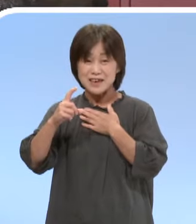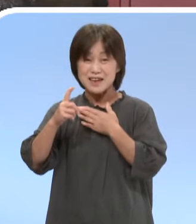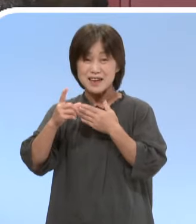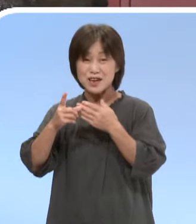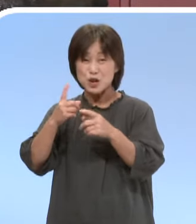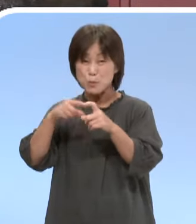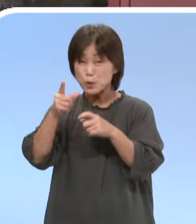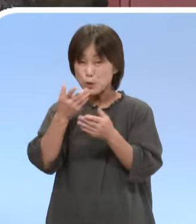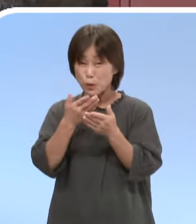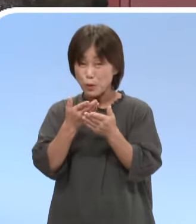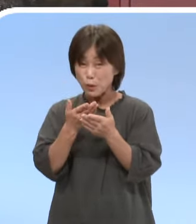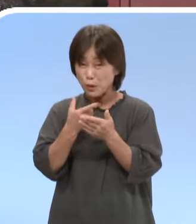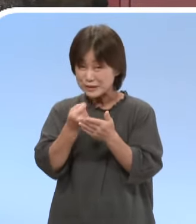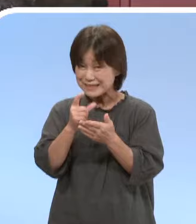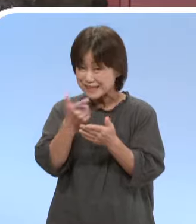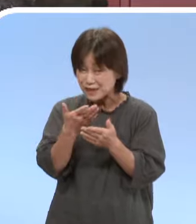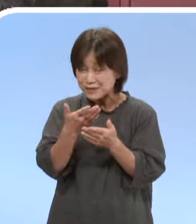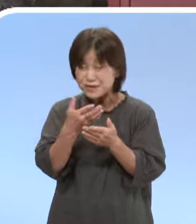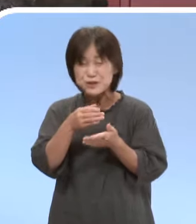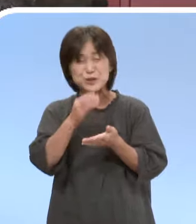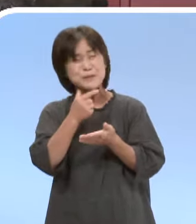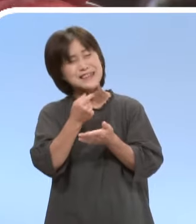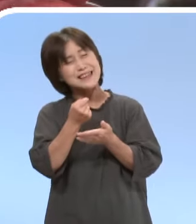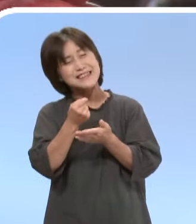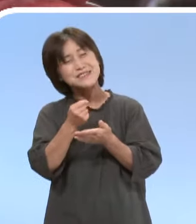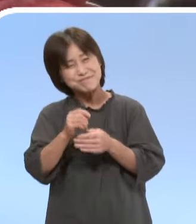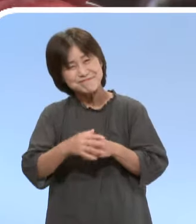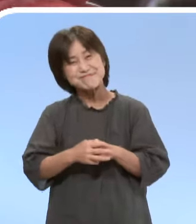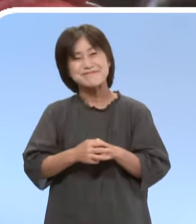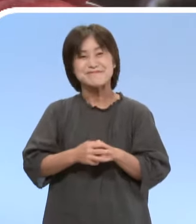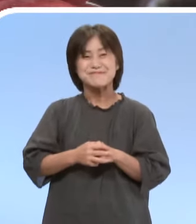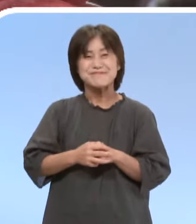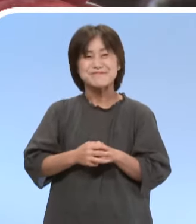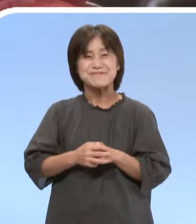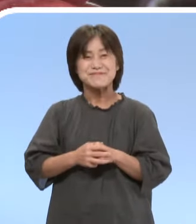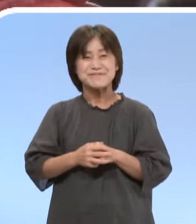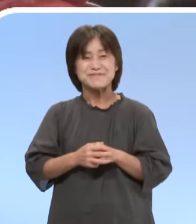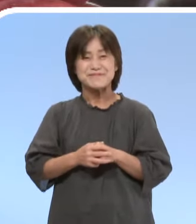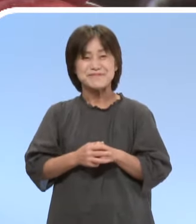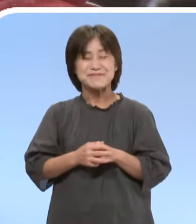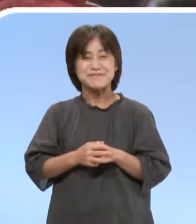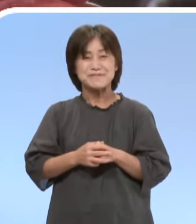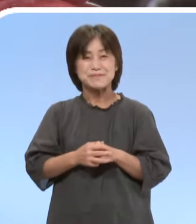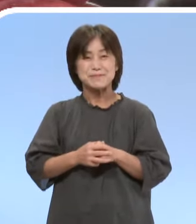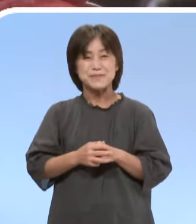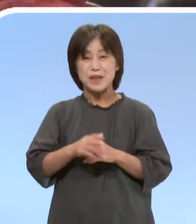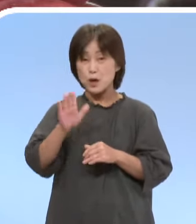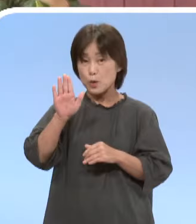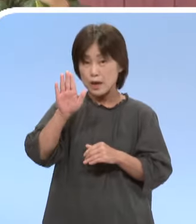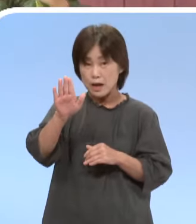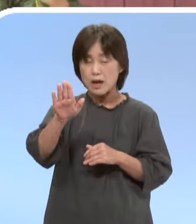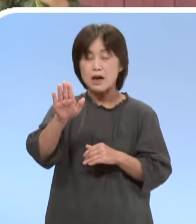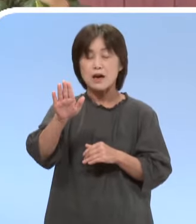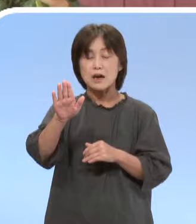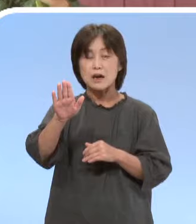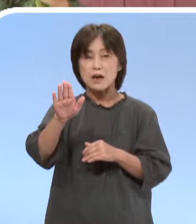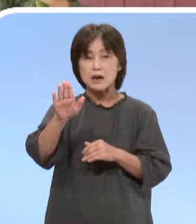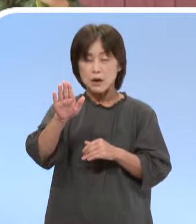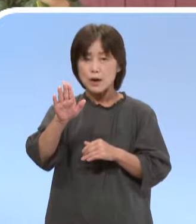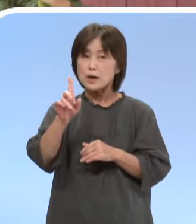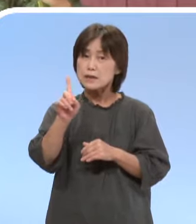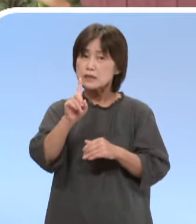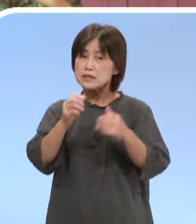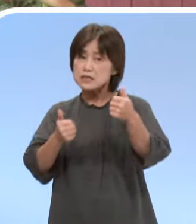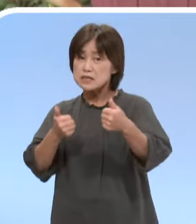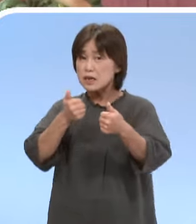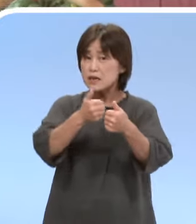2、3杯作っていきましょうか。 え、飲めちゃいますほんまに美味しい。今後ね、このアグリビジネ